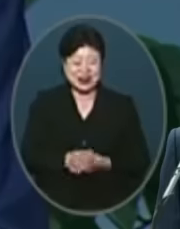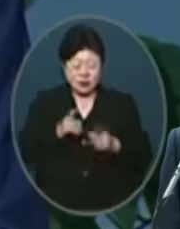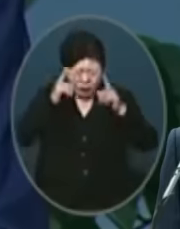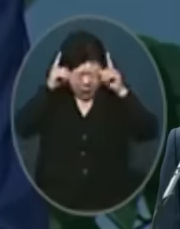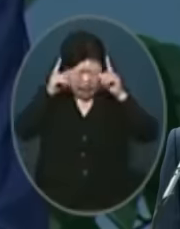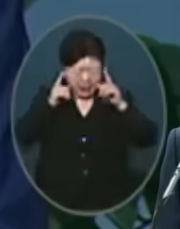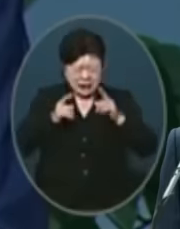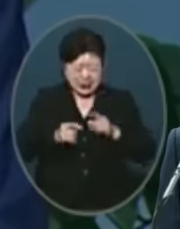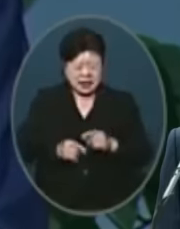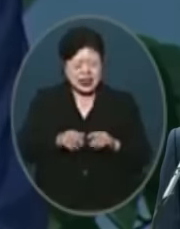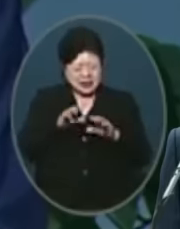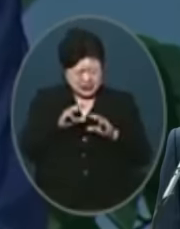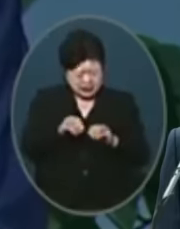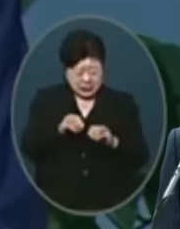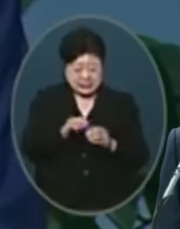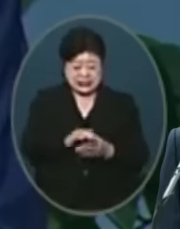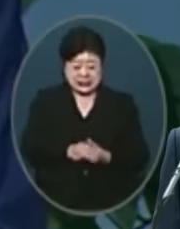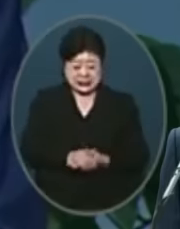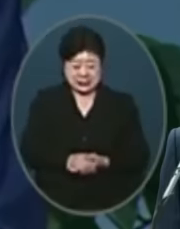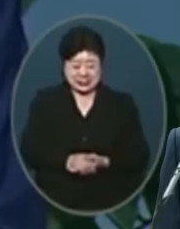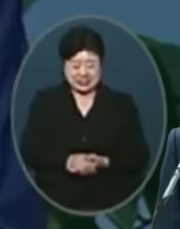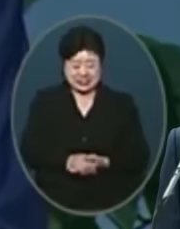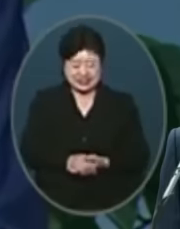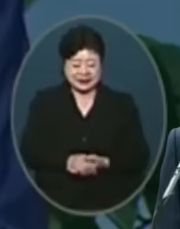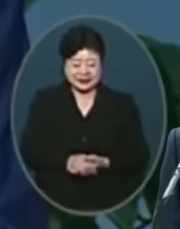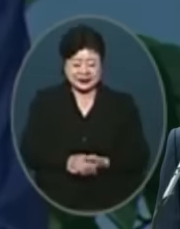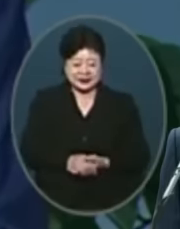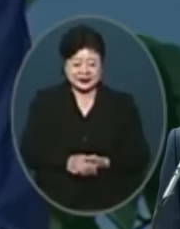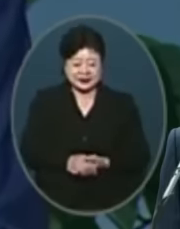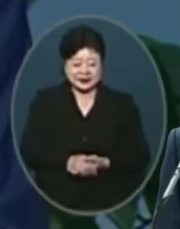분을 그쳐야 되겠습니다.